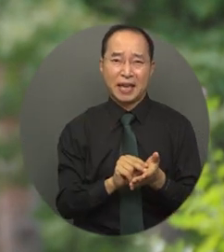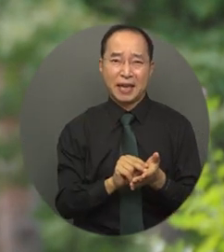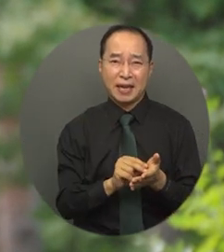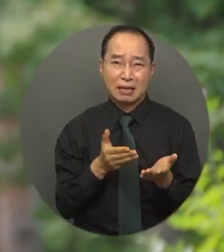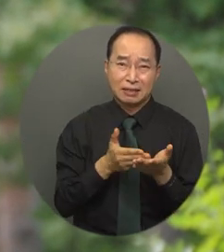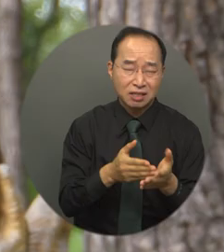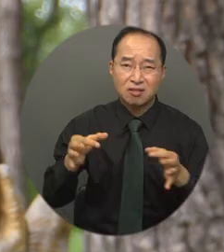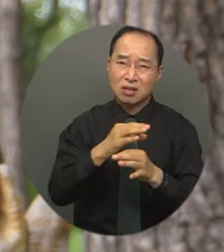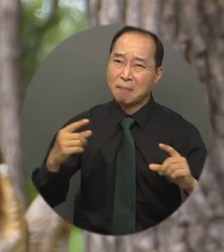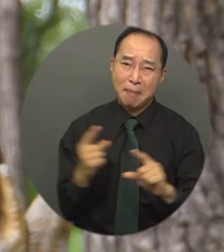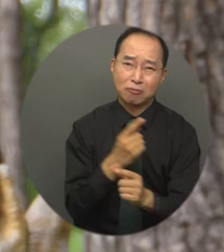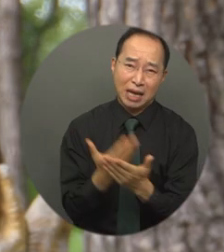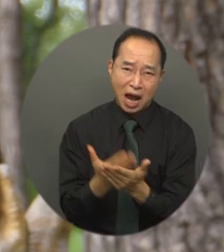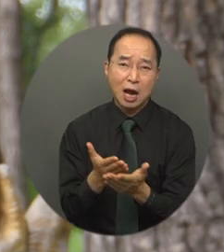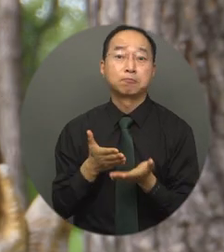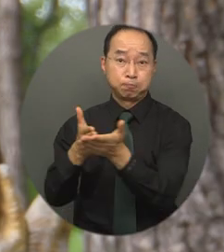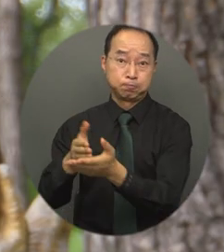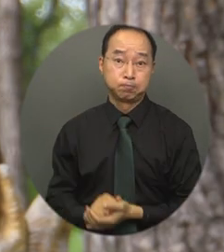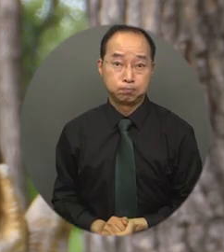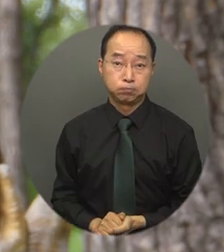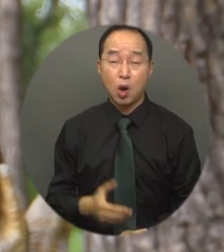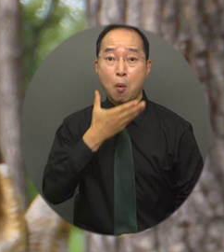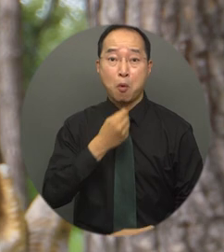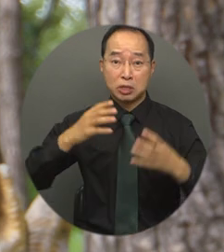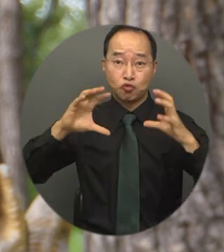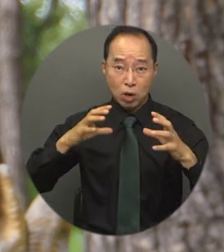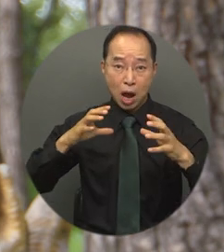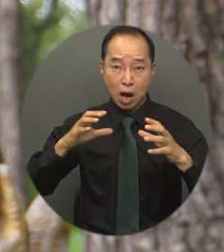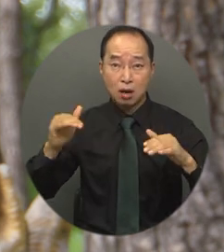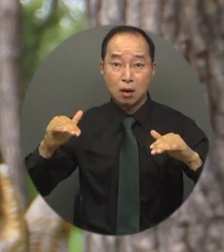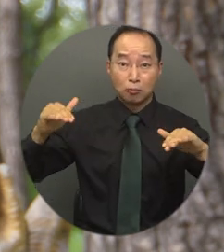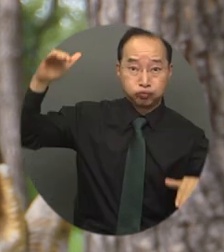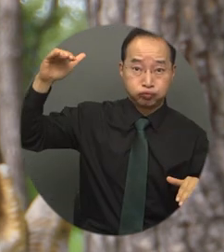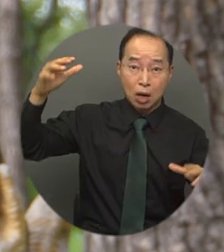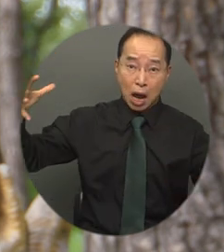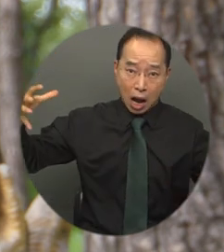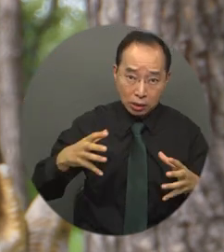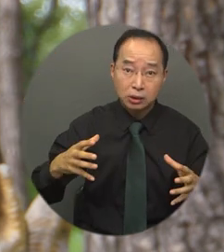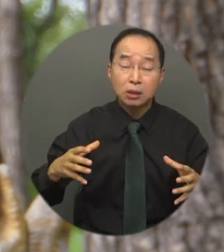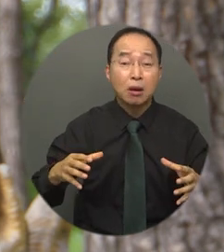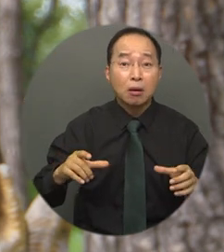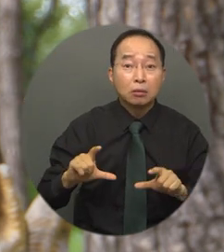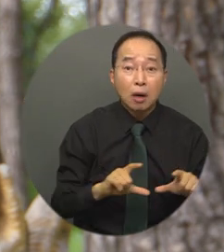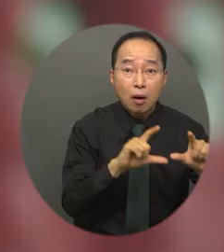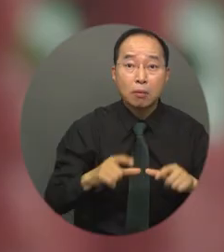주장했습니다. 복지국가, 동반성장, 사회적 자본에 대해